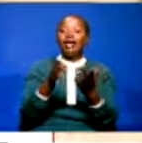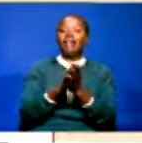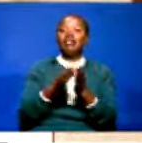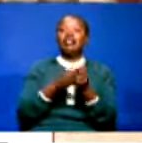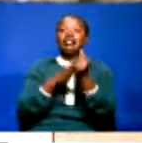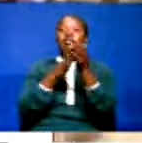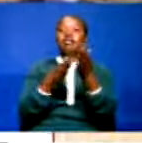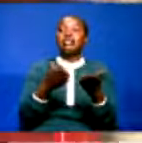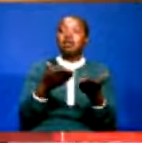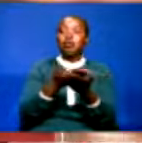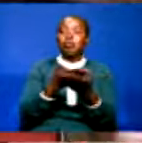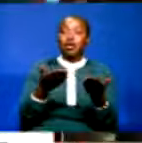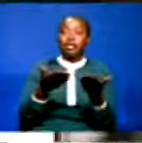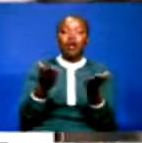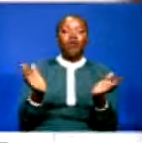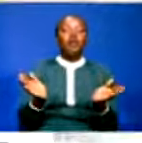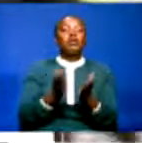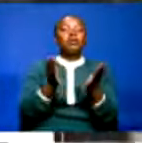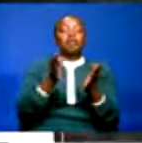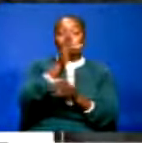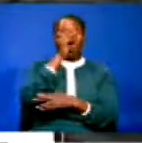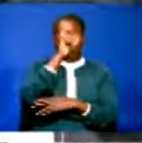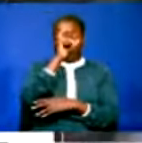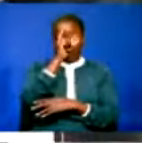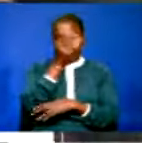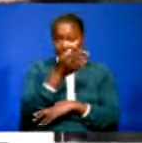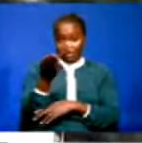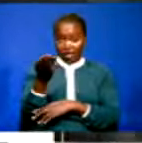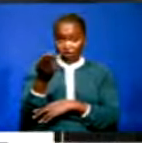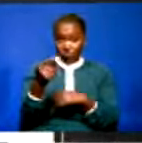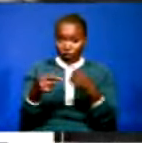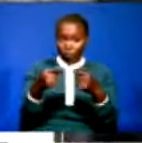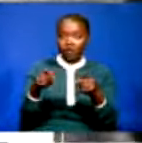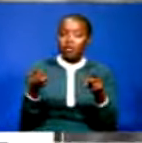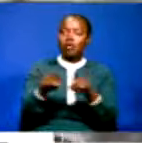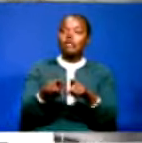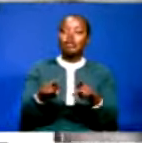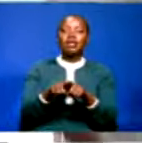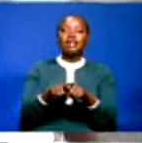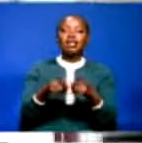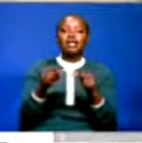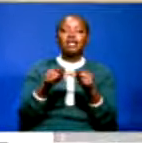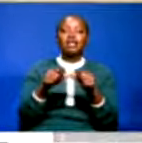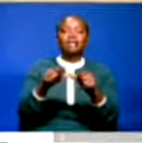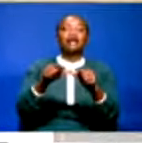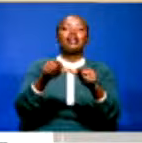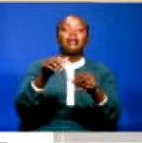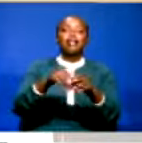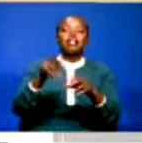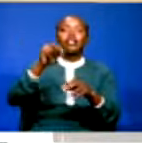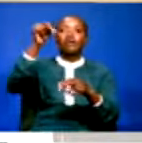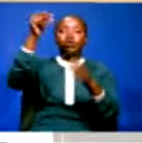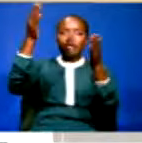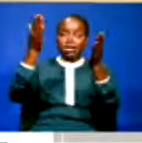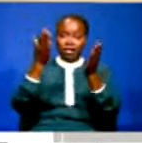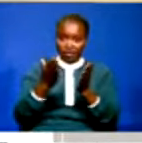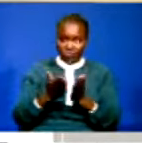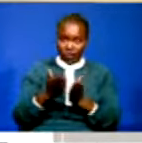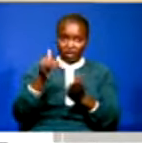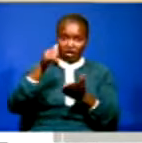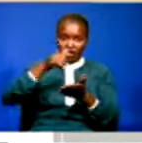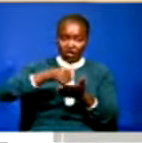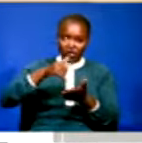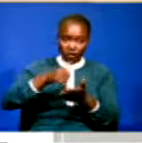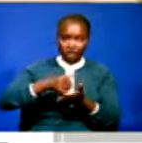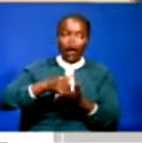hilo walihimiza maafisa wa usalama kuzindua operesheni sawia na inayoendelea katika eneo la North Rift, ikiwemo kaunti jirani ya